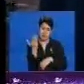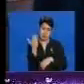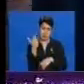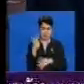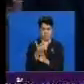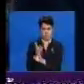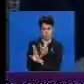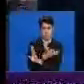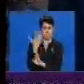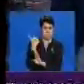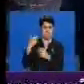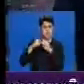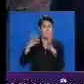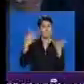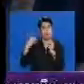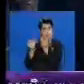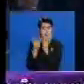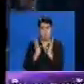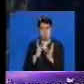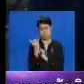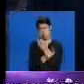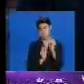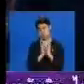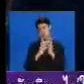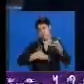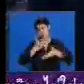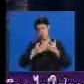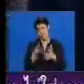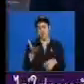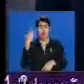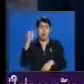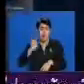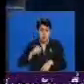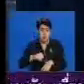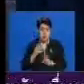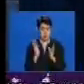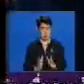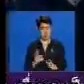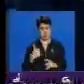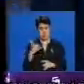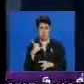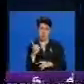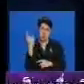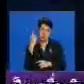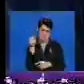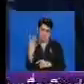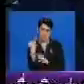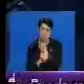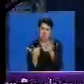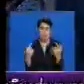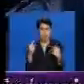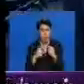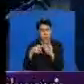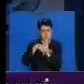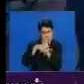ก่อนหน้าที่ไม่มีเหตุการณ์นี้ค้าขายคึกคักมากเลยใช่ไหม ครับก็จะคนจะเข้ามาเยอะมากครับโดยเฉพาะห่วงวันพฤ